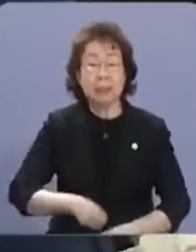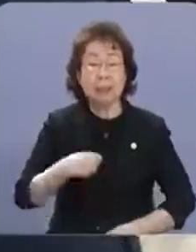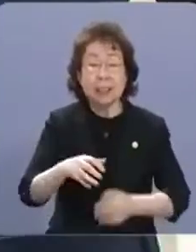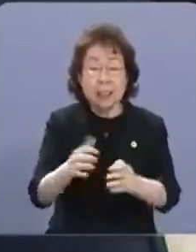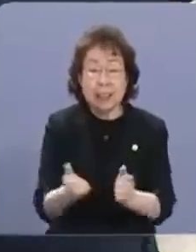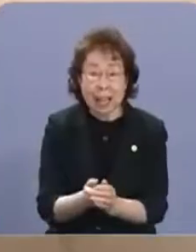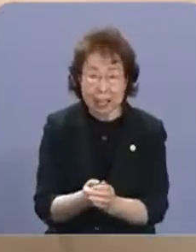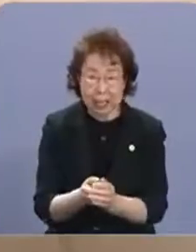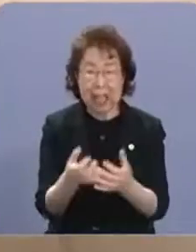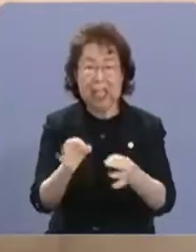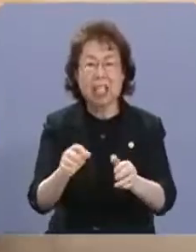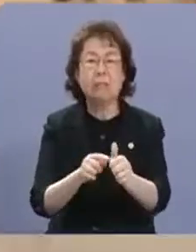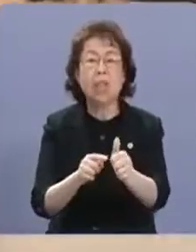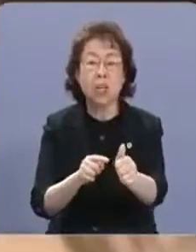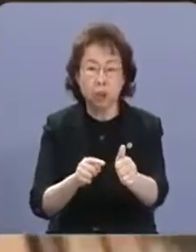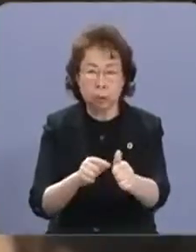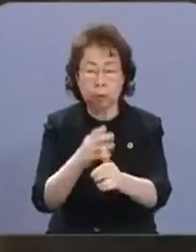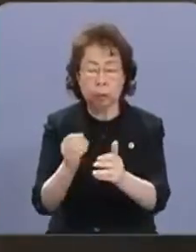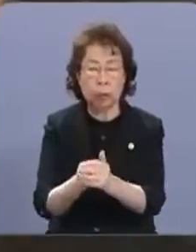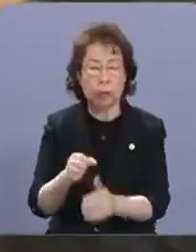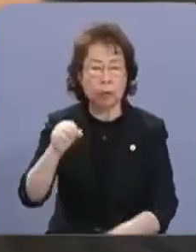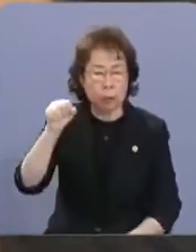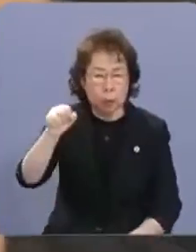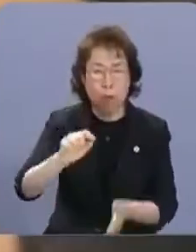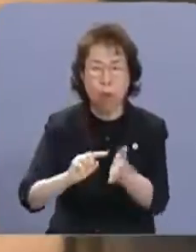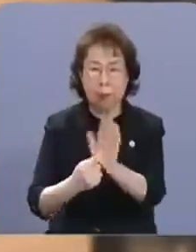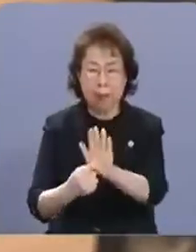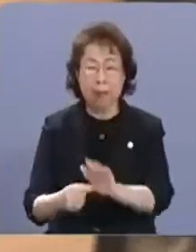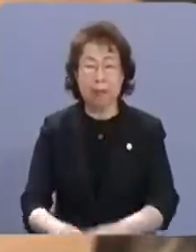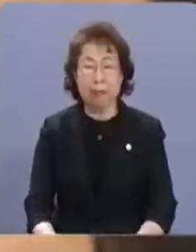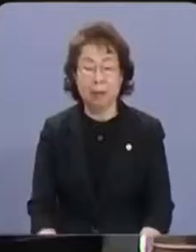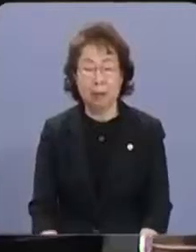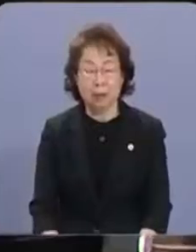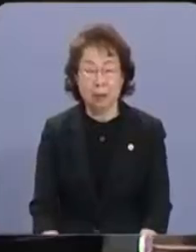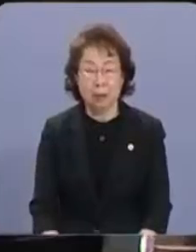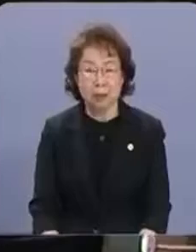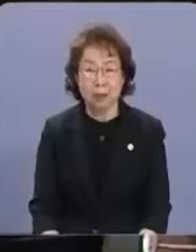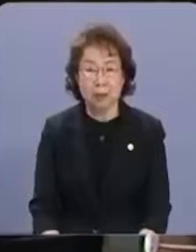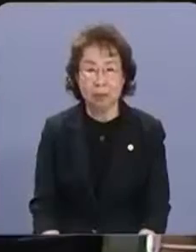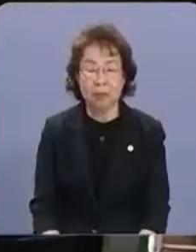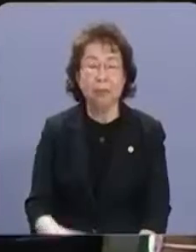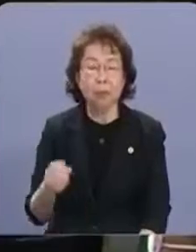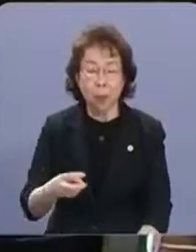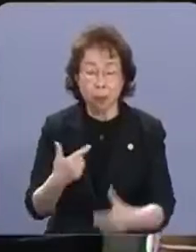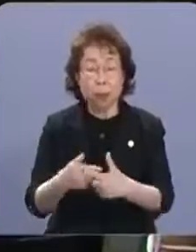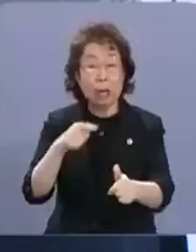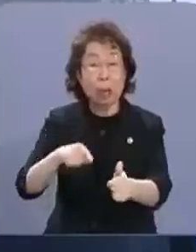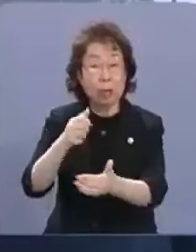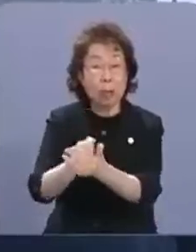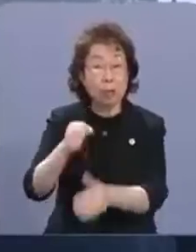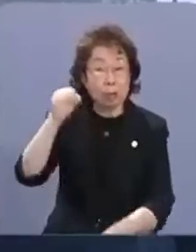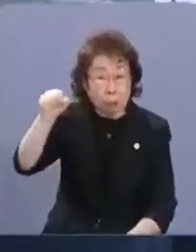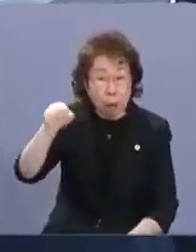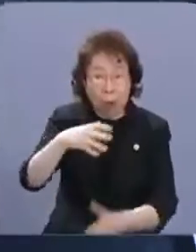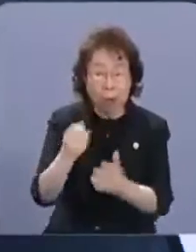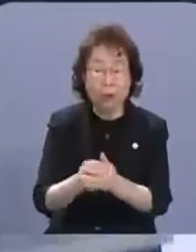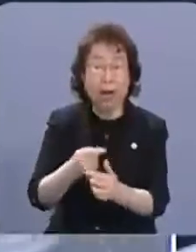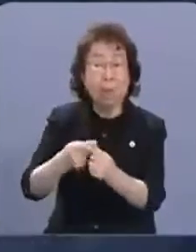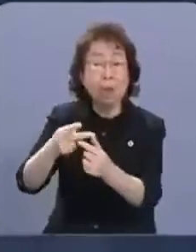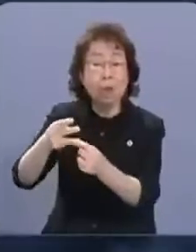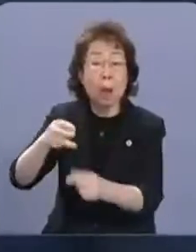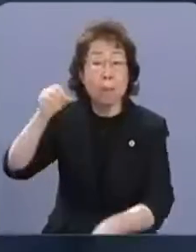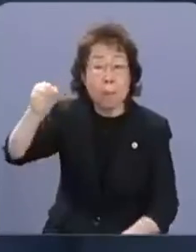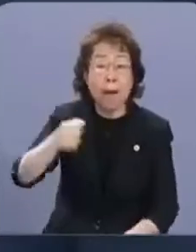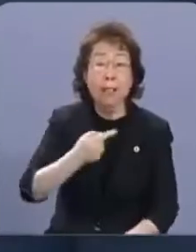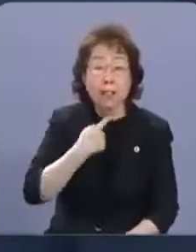정의당 부산시당 위원장인 김영진 후보가 출사표를 던졌습니다. 또 부산시 교육감 후보로는 3선을 노리는